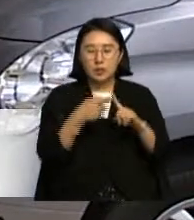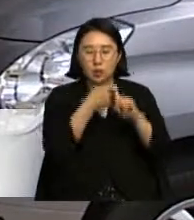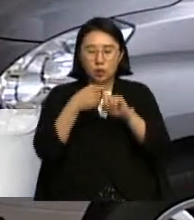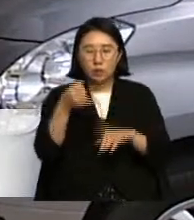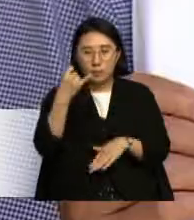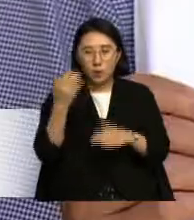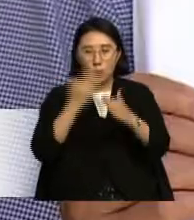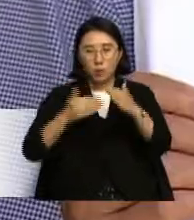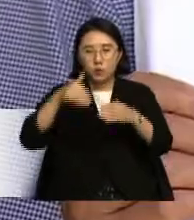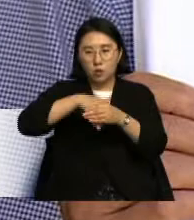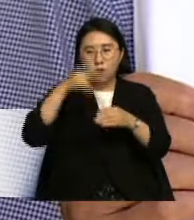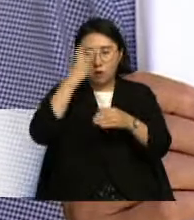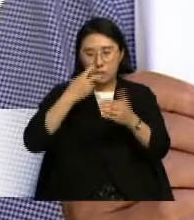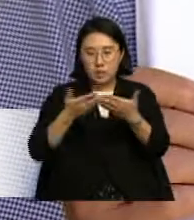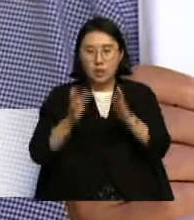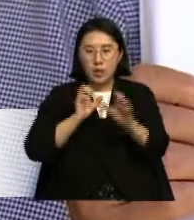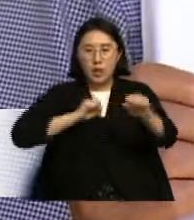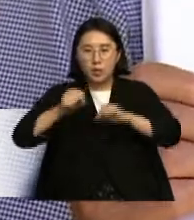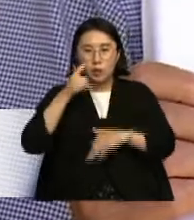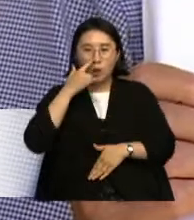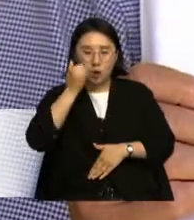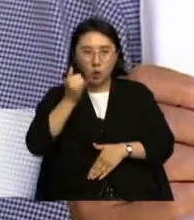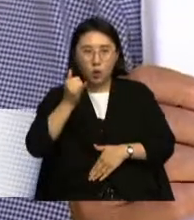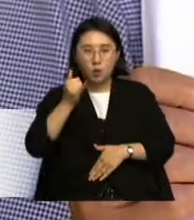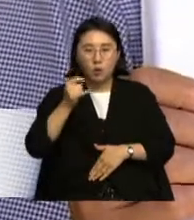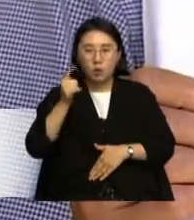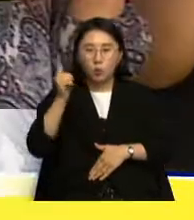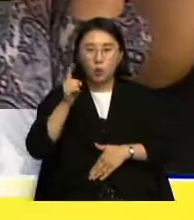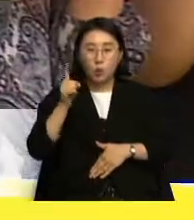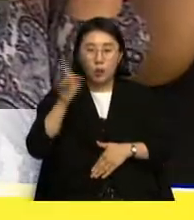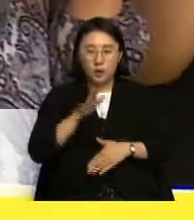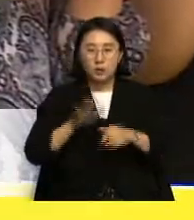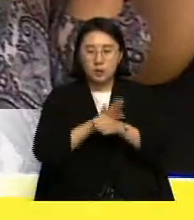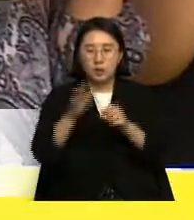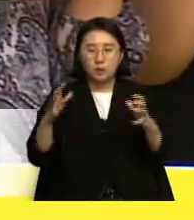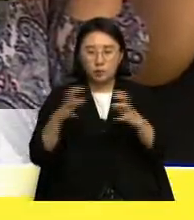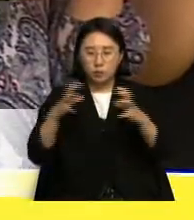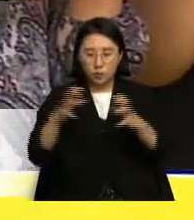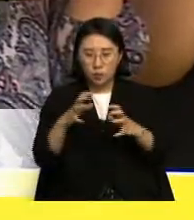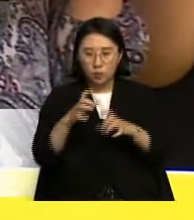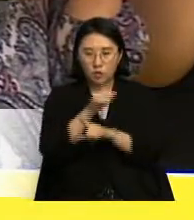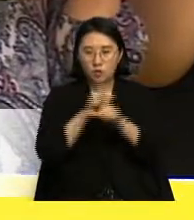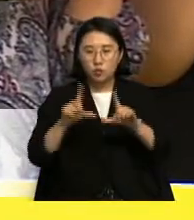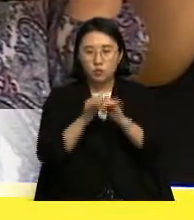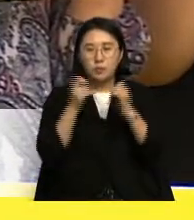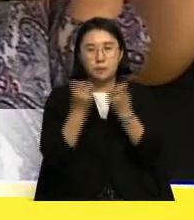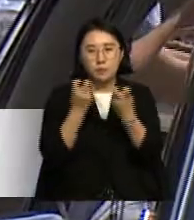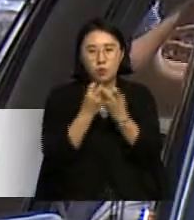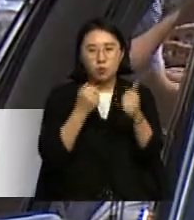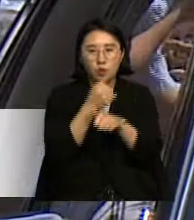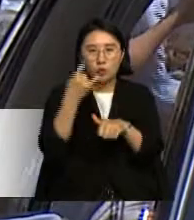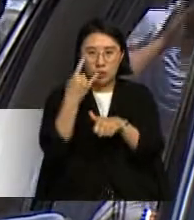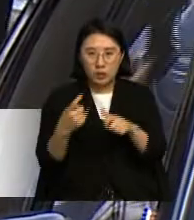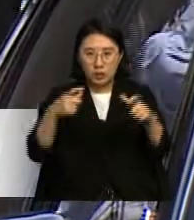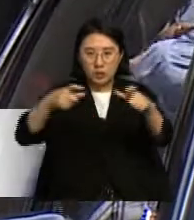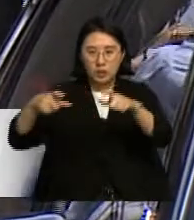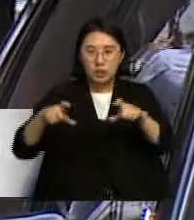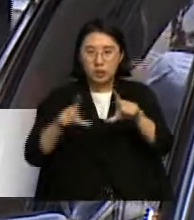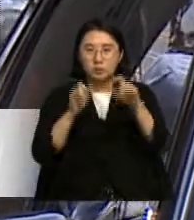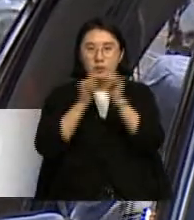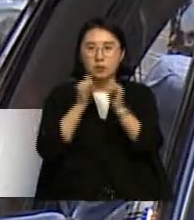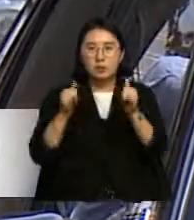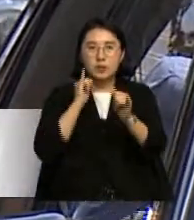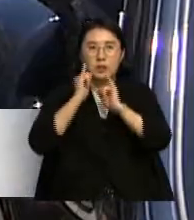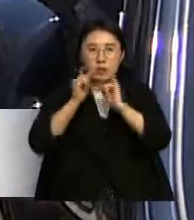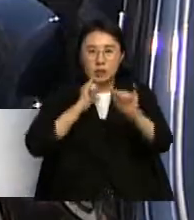일산연합회와 공정선거감시단, 행동하는 엄마들, 고양시를 사랑하는 모임과 탄중일 주민대책위원회 등 고양 지역